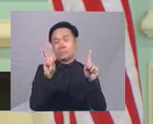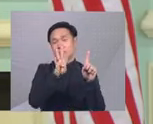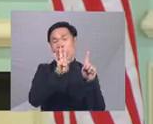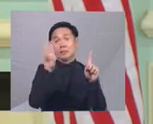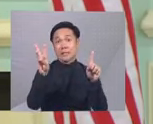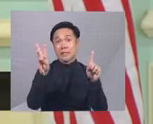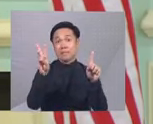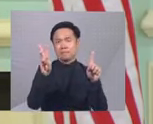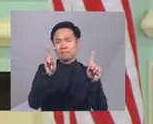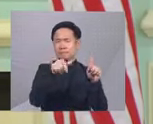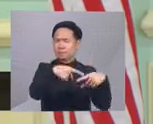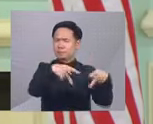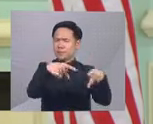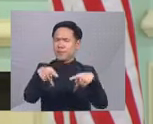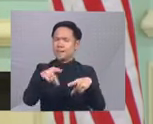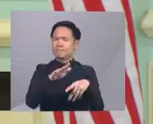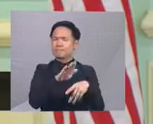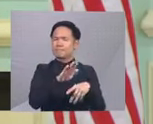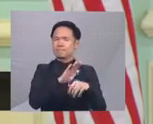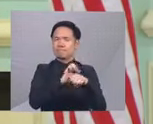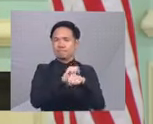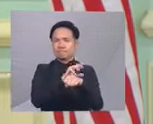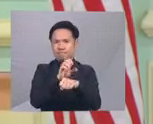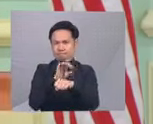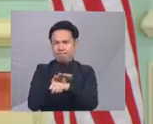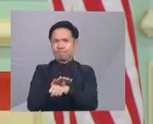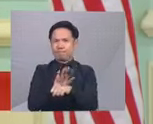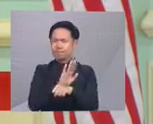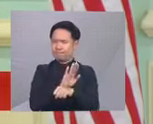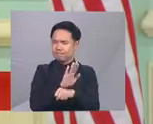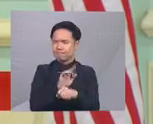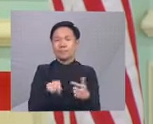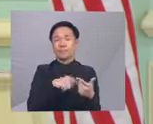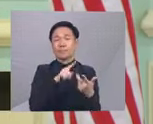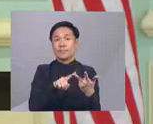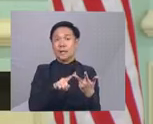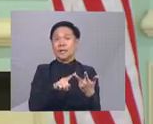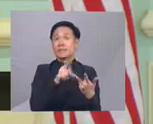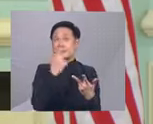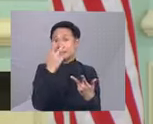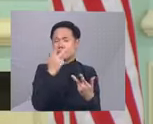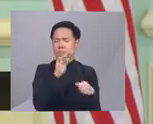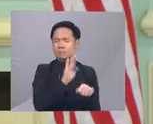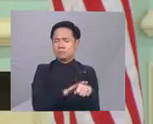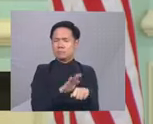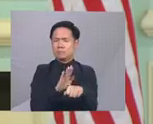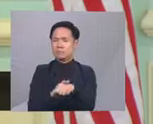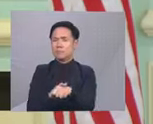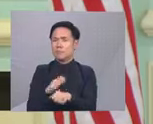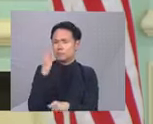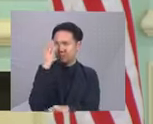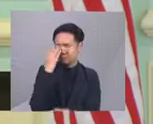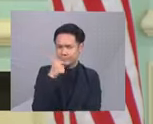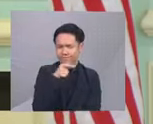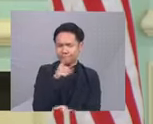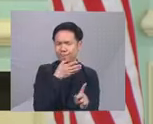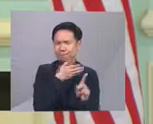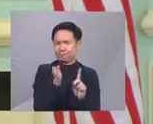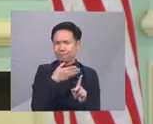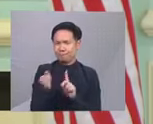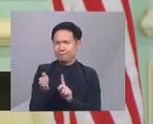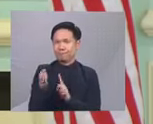telah diberi nasihat dan 3 premis lagi diberikan amaran di atas ketidakpatuhan